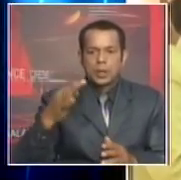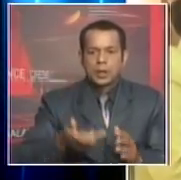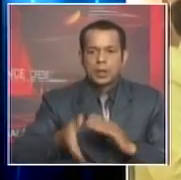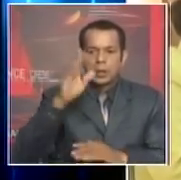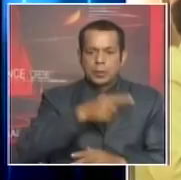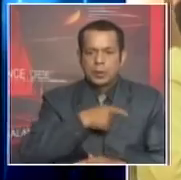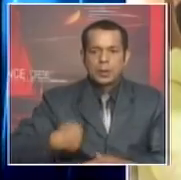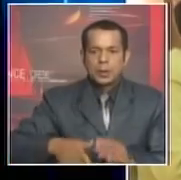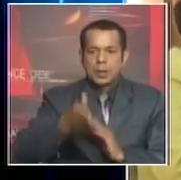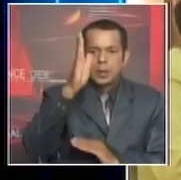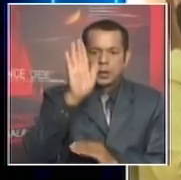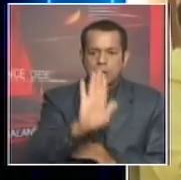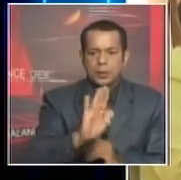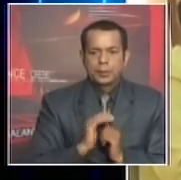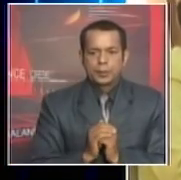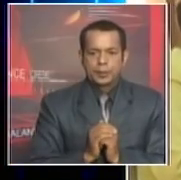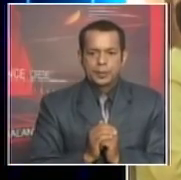छ।